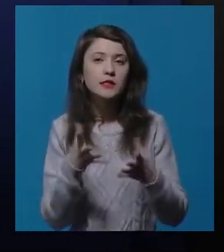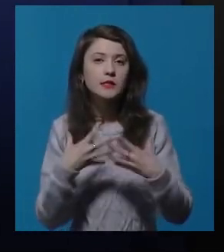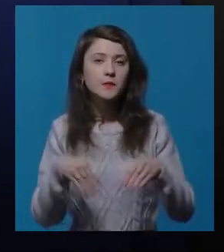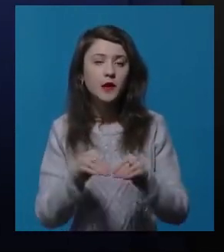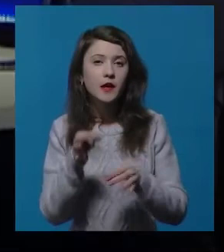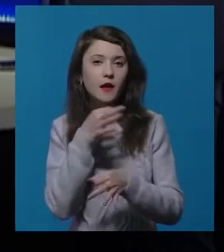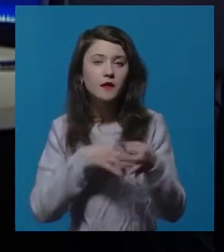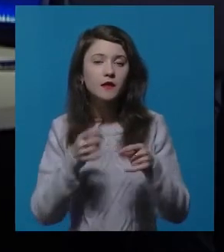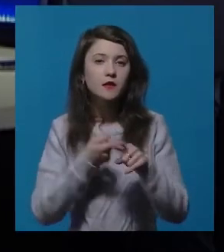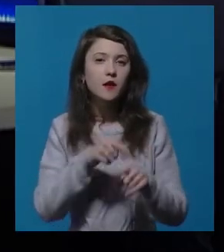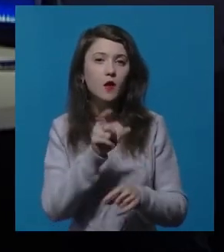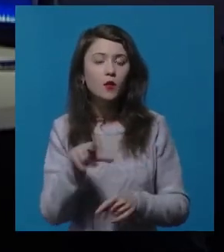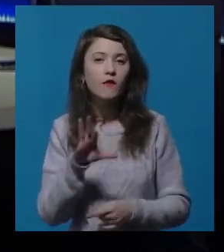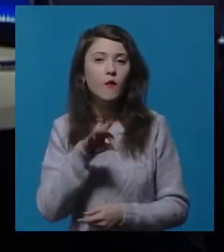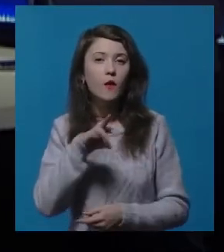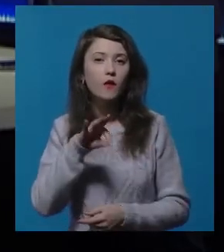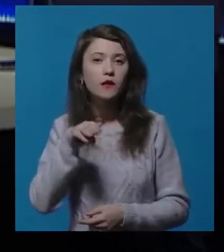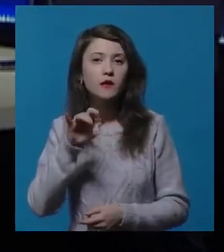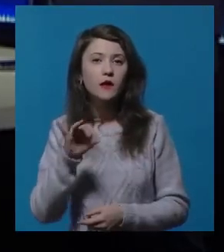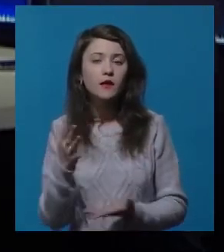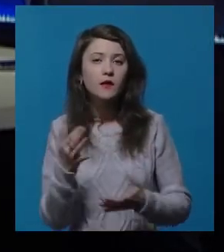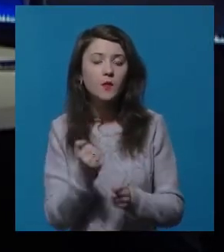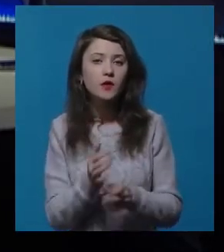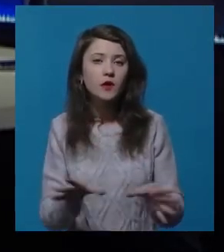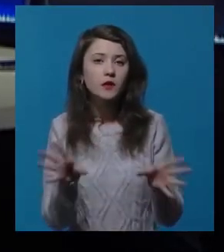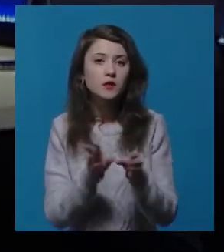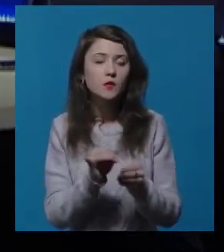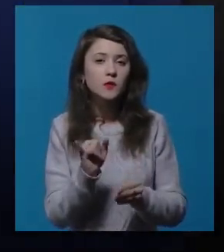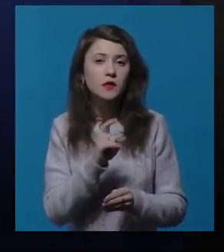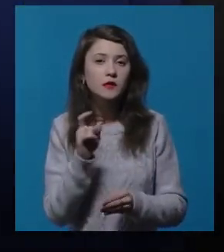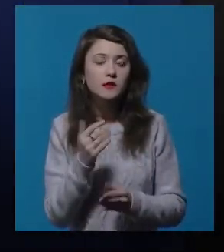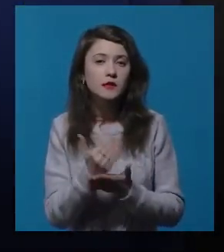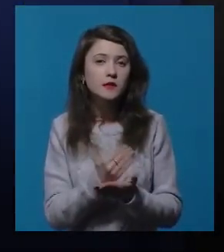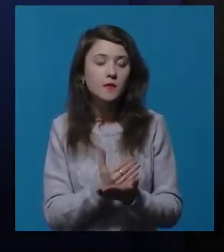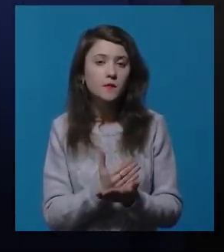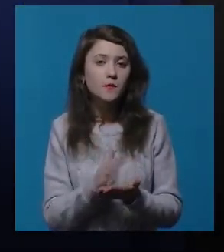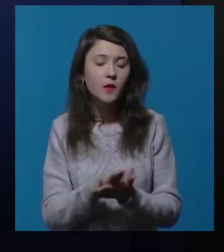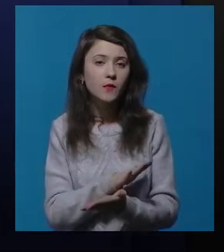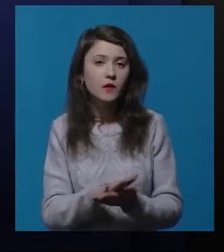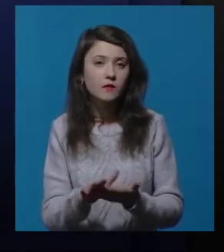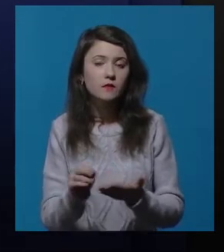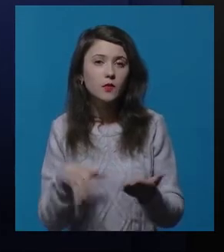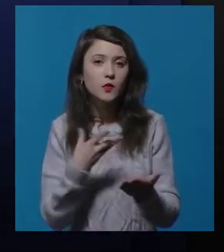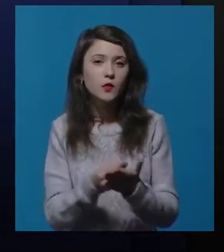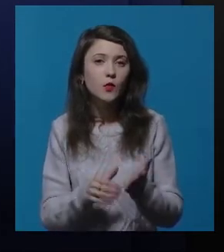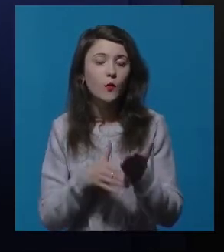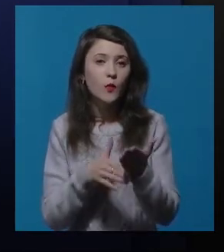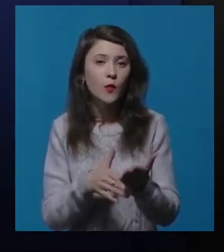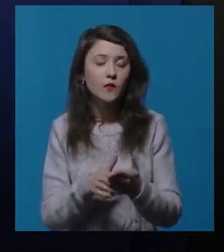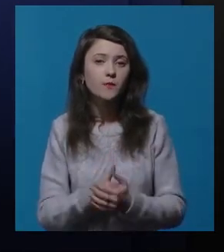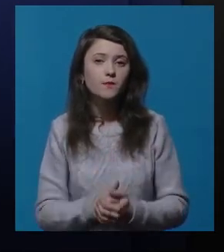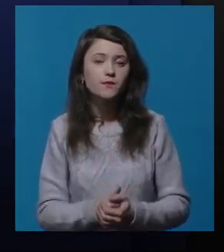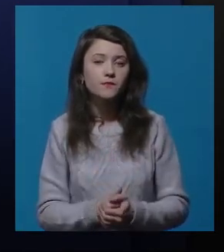Це люди-волонтери, які працюють разом з системою безоплатної правової допомоги і надають допомогу у